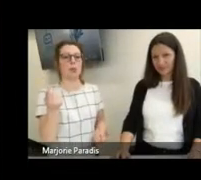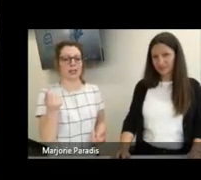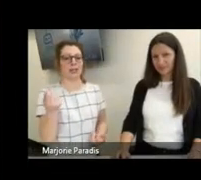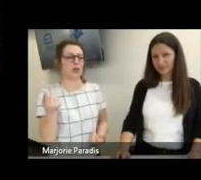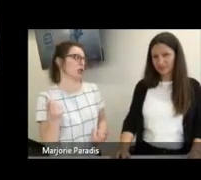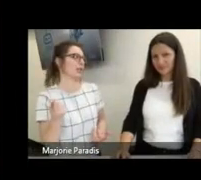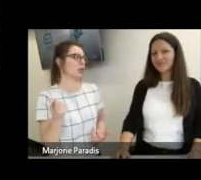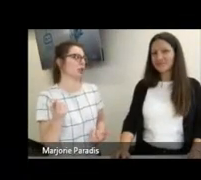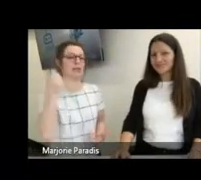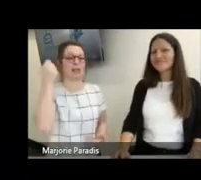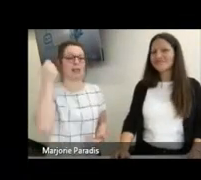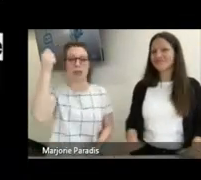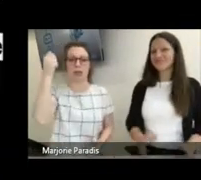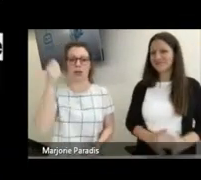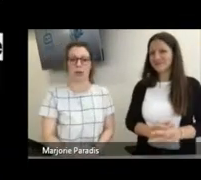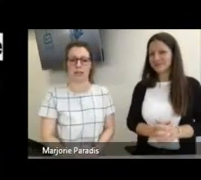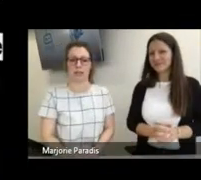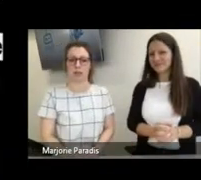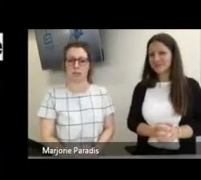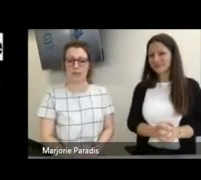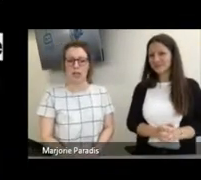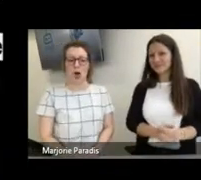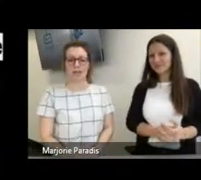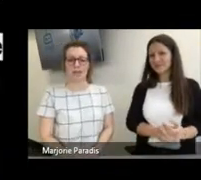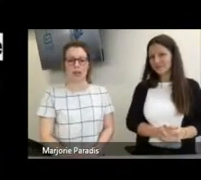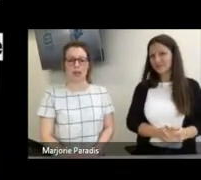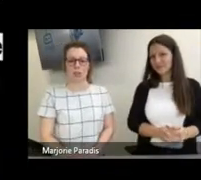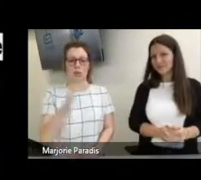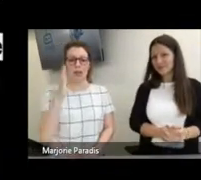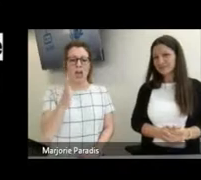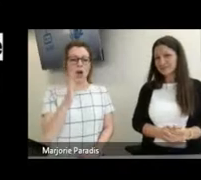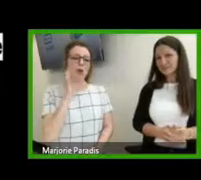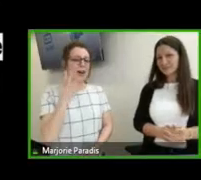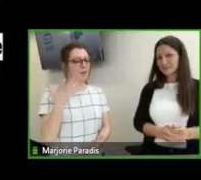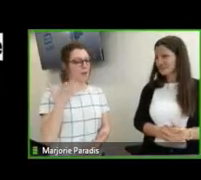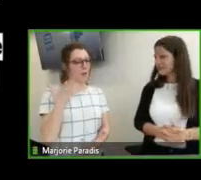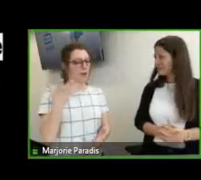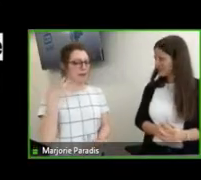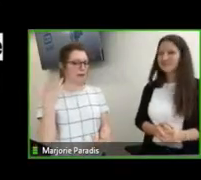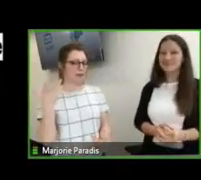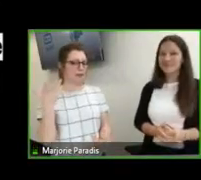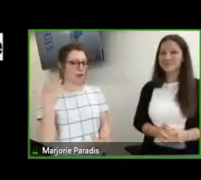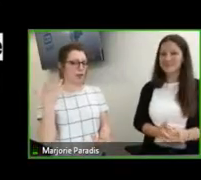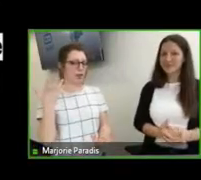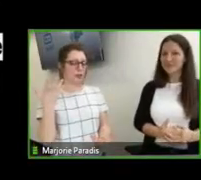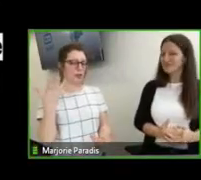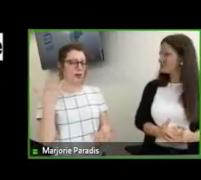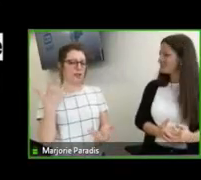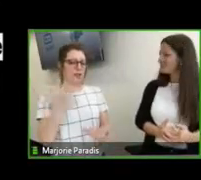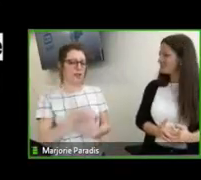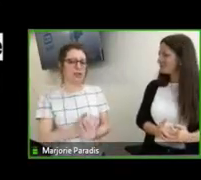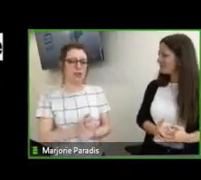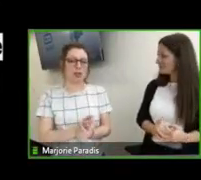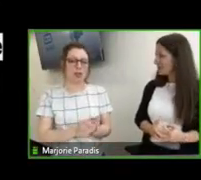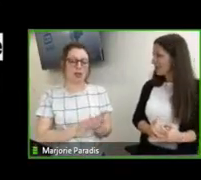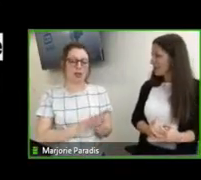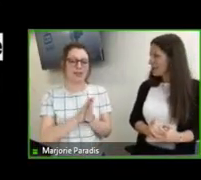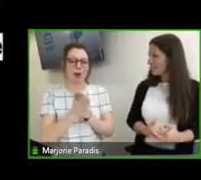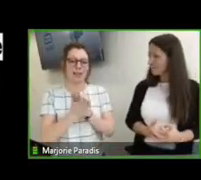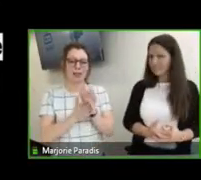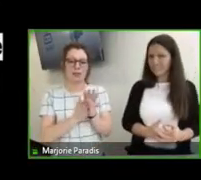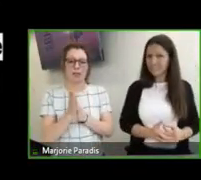y a peut-être lieu de se questionner, finalement, si vous avez un petit drapeau. On a envie de vous présenter, de vous faire visionner